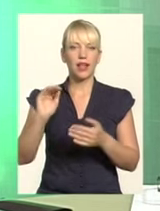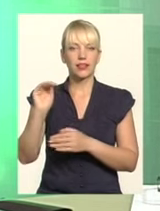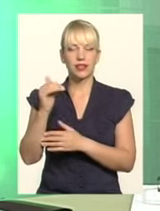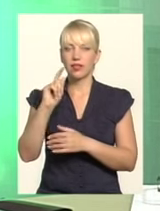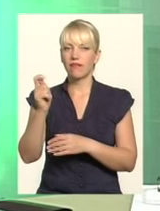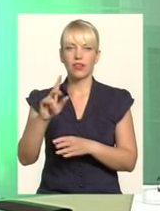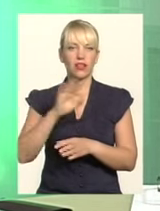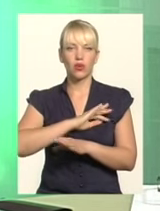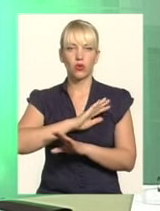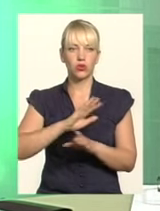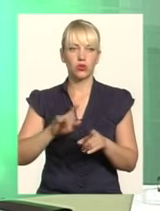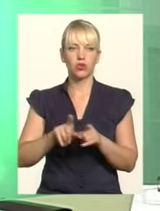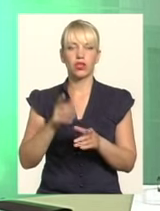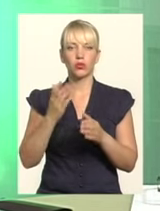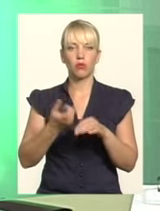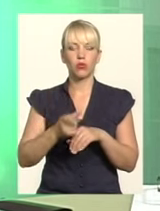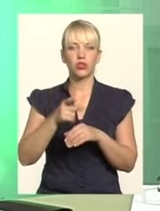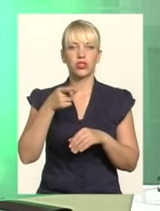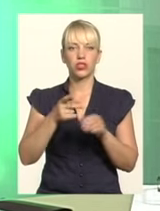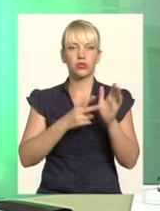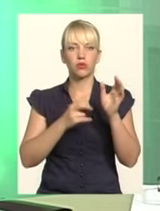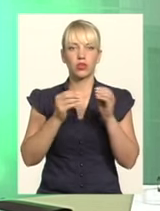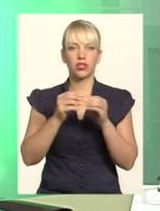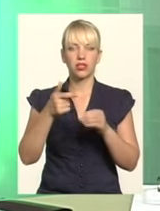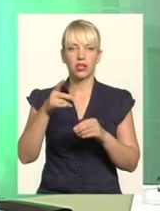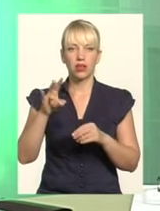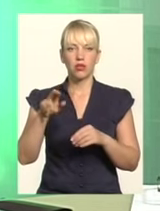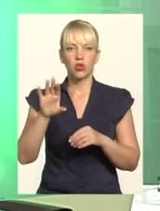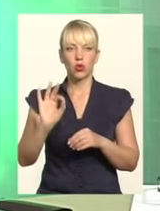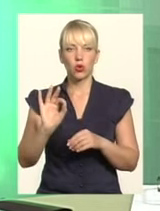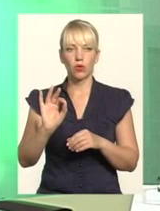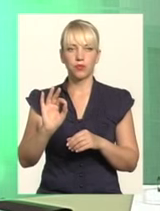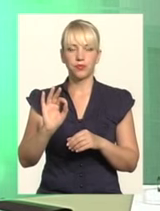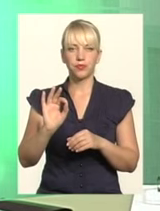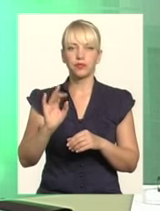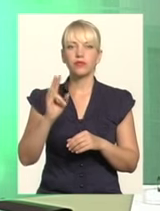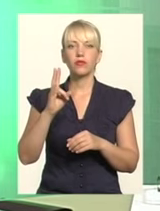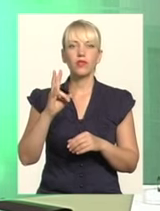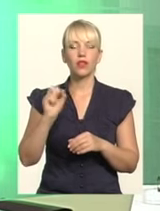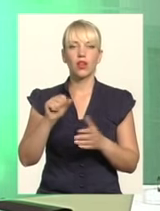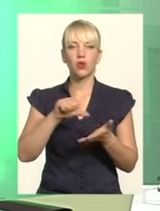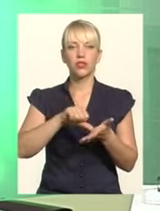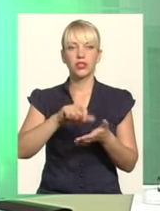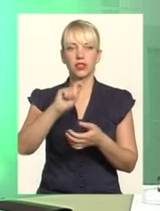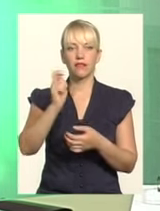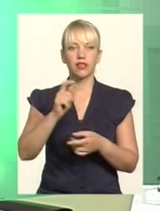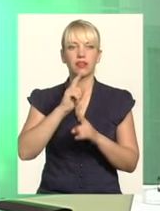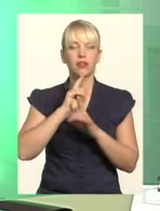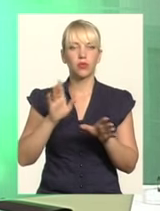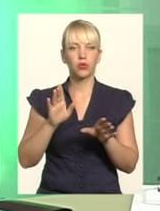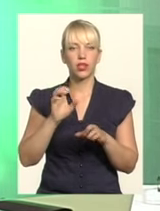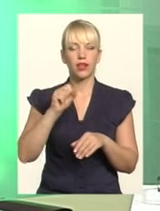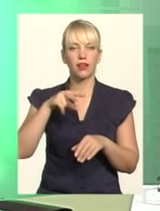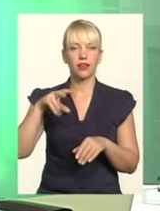якщо перевищує 1710 гривень, то, звичайно, тоді на, як учасника війни не буде.